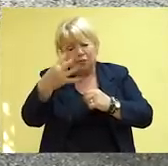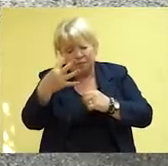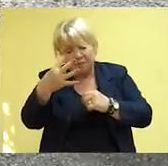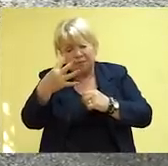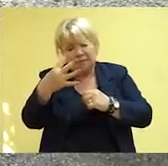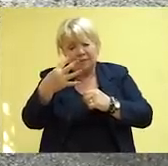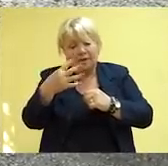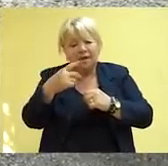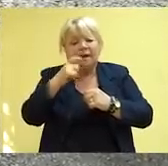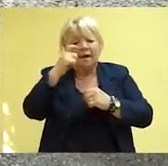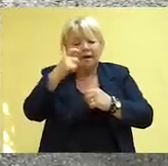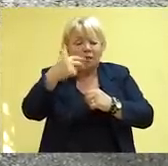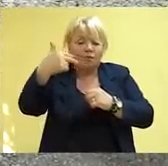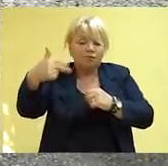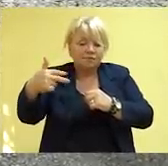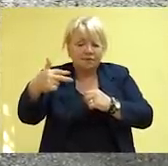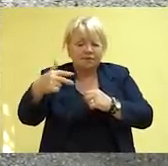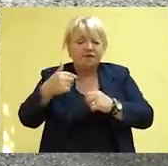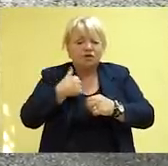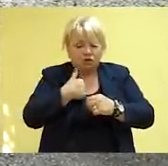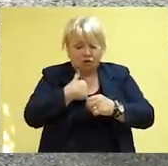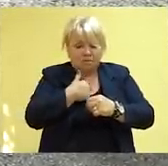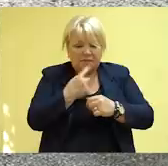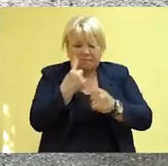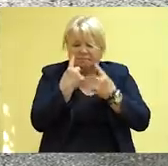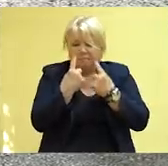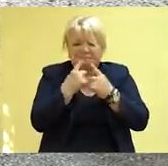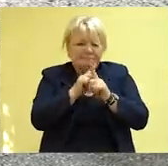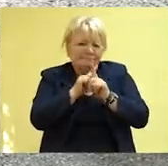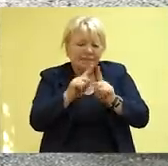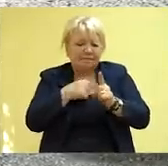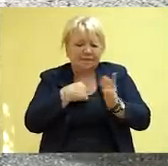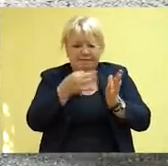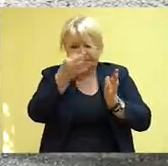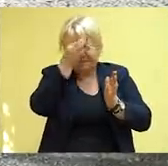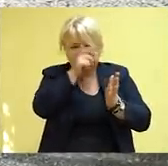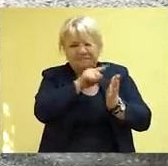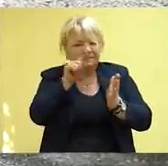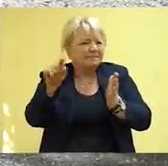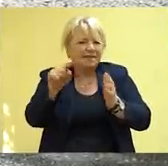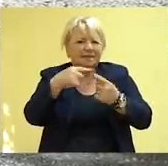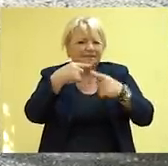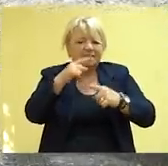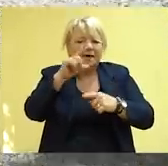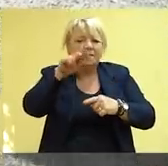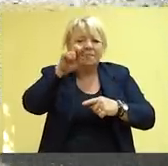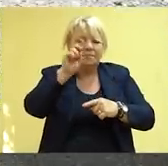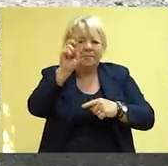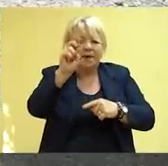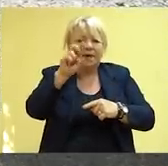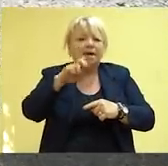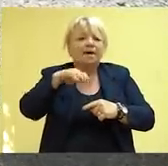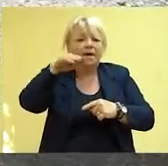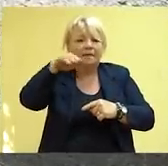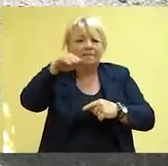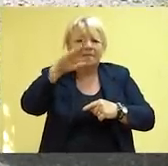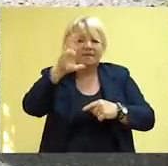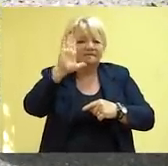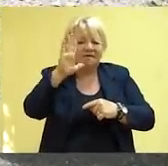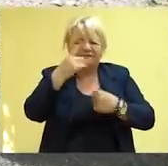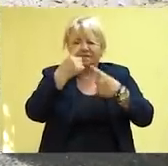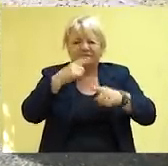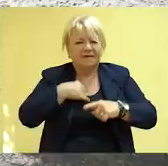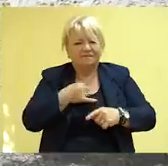E34 და E30 არის ჩემი ერთადერთი ფავორიტი BMW-ში, მაგრამ სხვა დანარჩენი აი არ ვაღიარებ და ვერ ვაღიარებ,